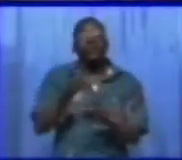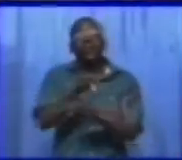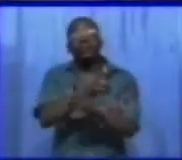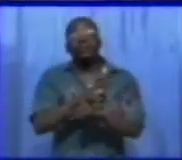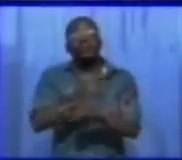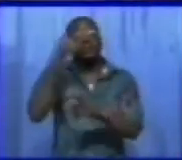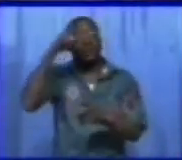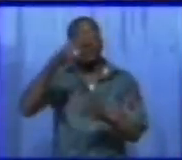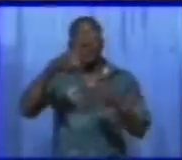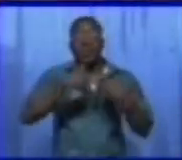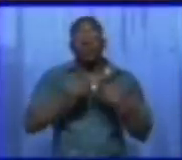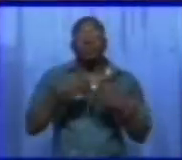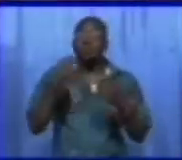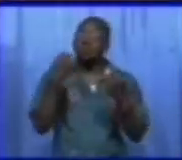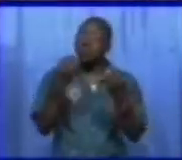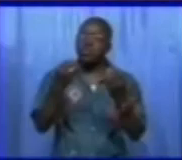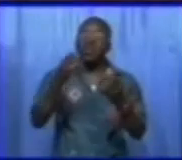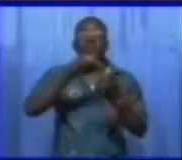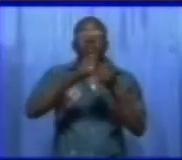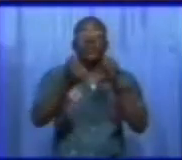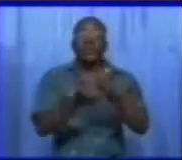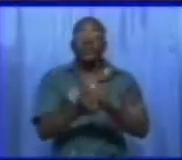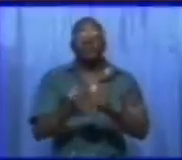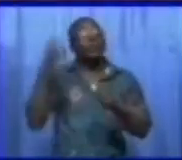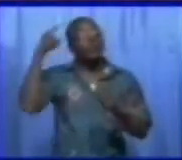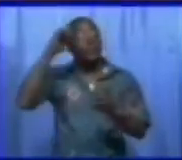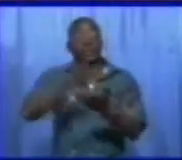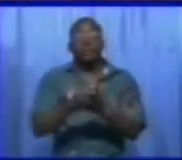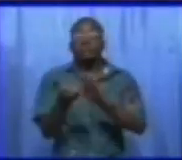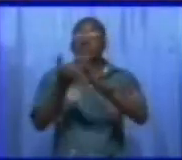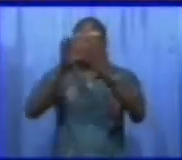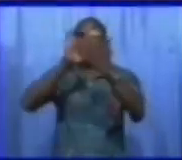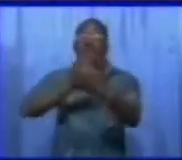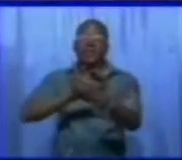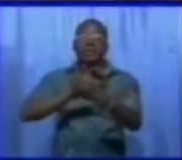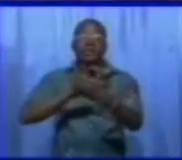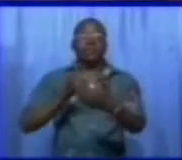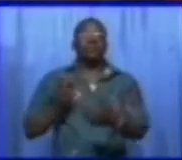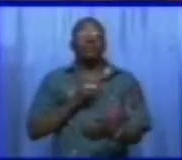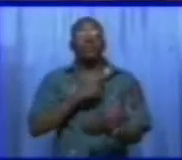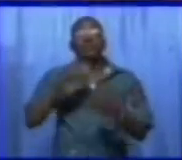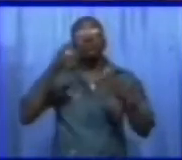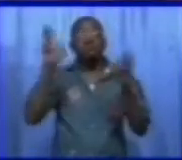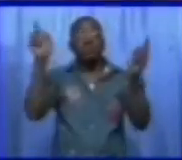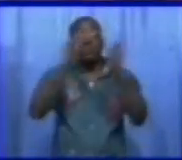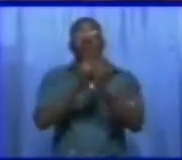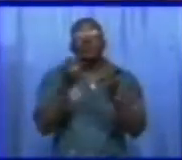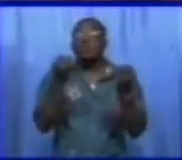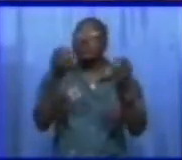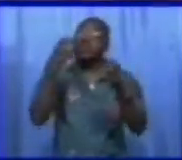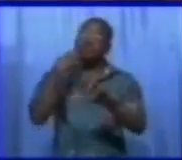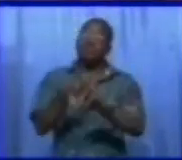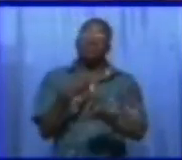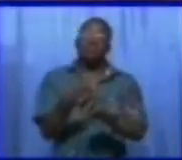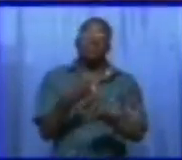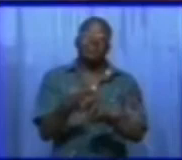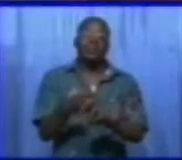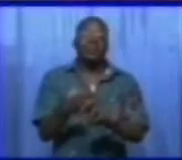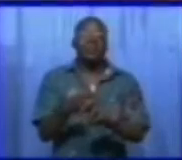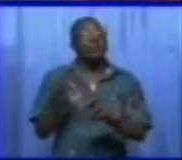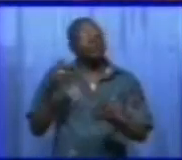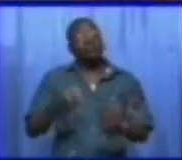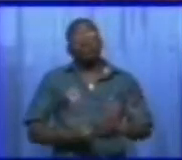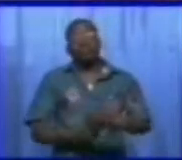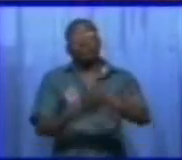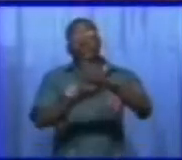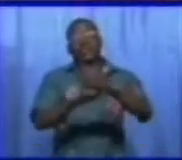sont confrontées à d'énormes difficultés auxquelles son département fait face. Nous rencontrons beaucoup de difficultés. Nos aires protégées,